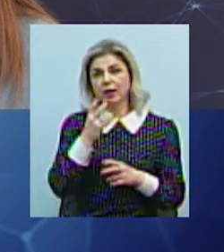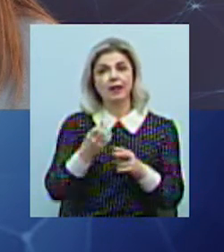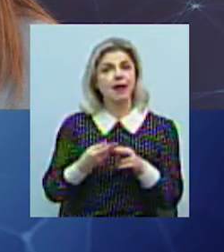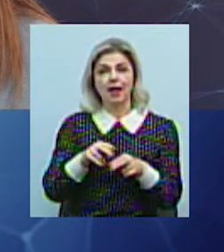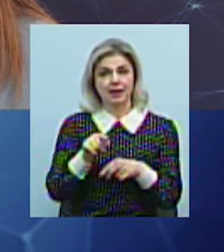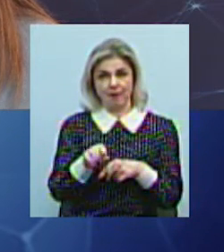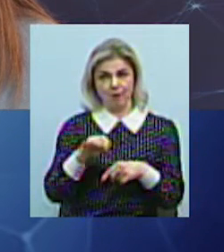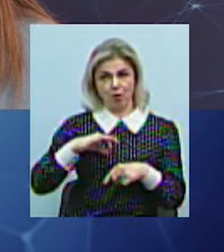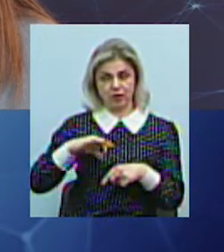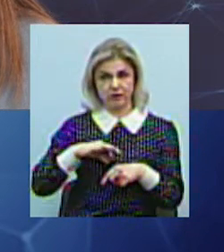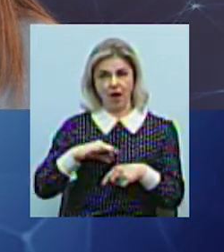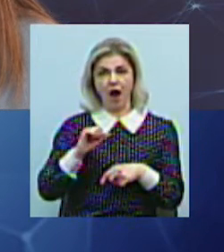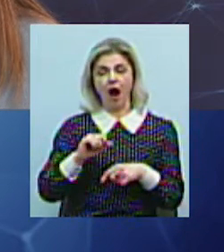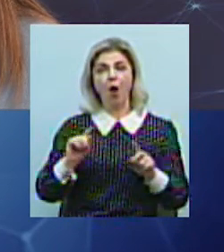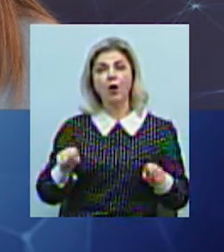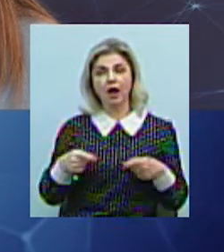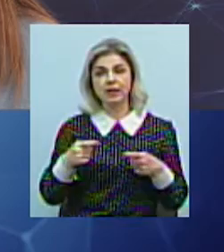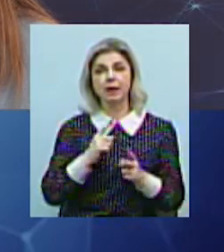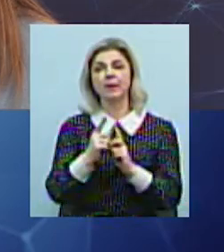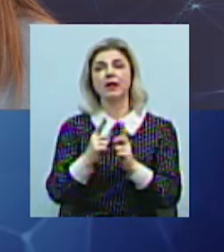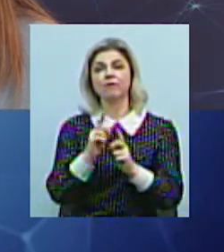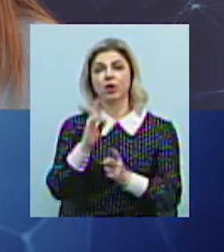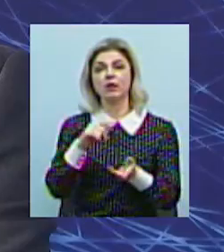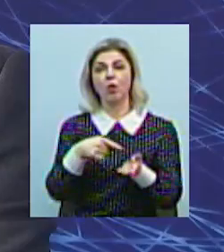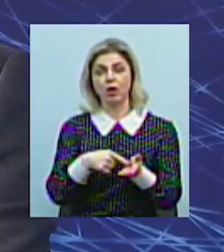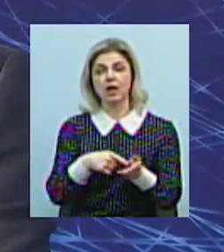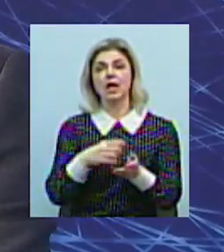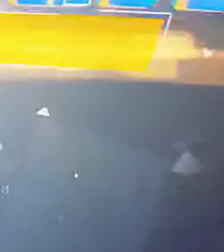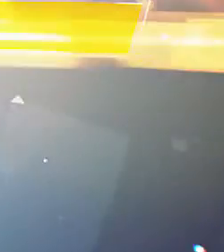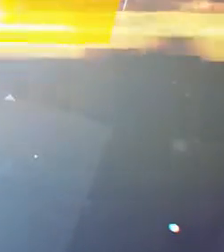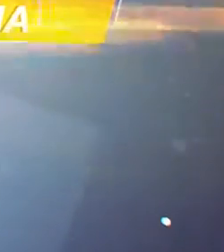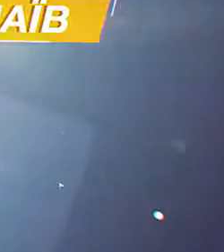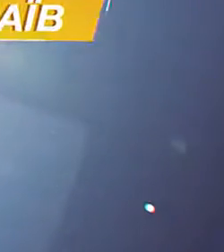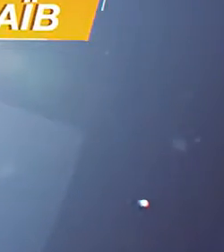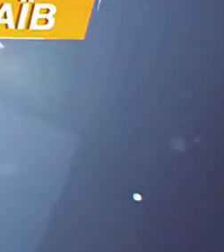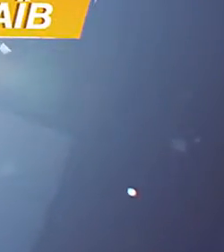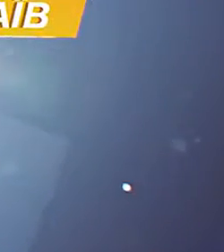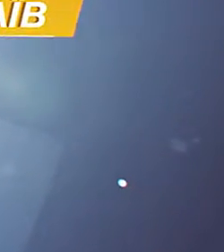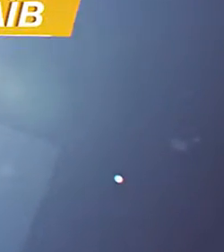організацією перевозок в місті Миколаєві займається виконавча влада.